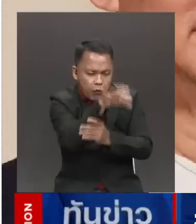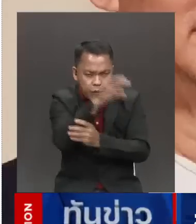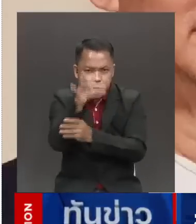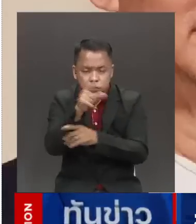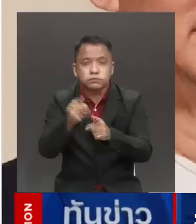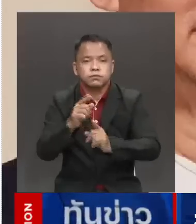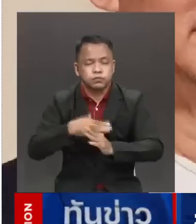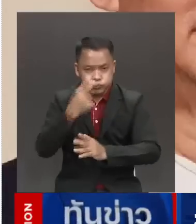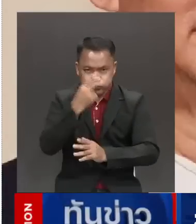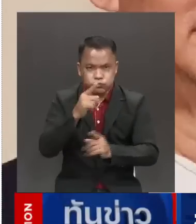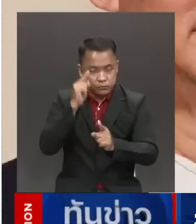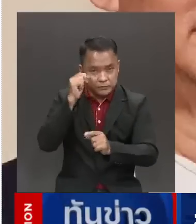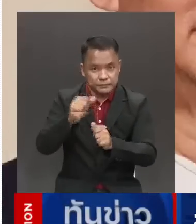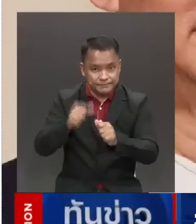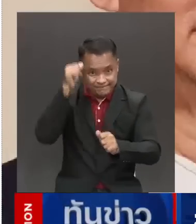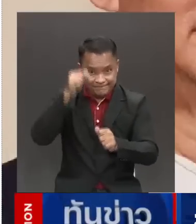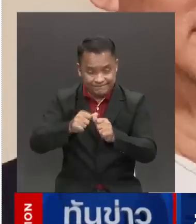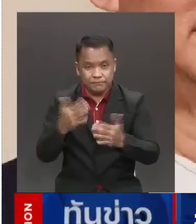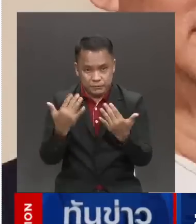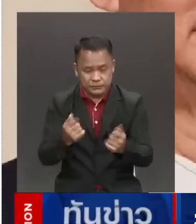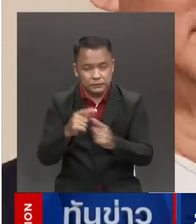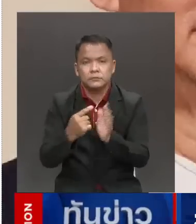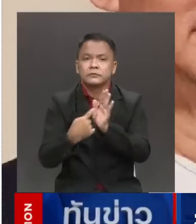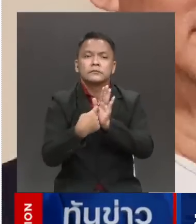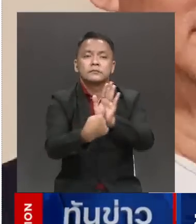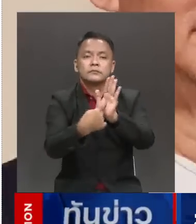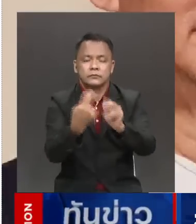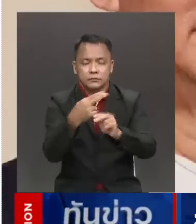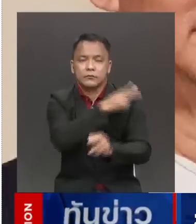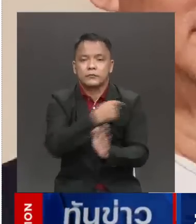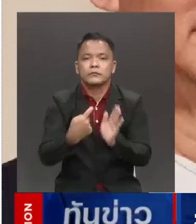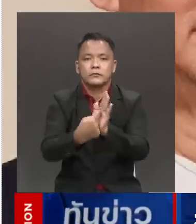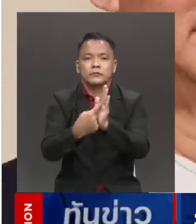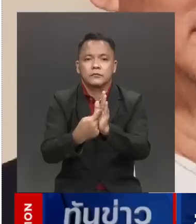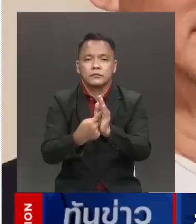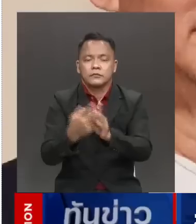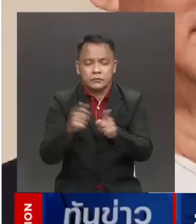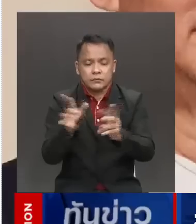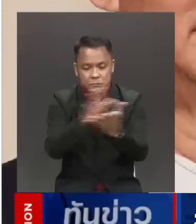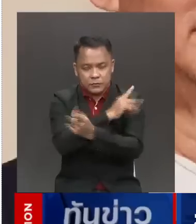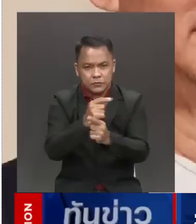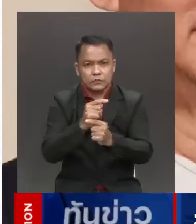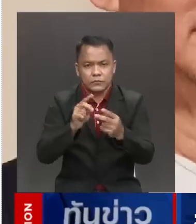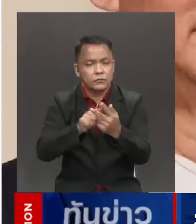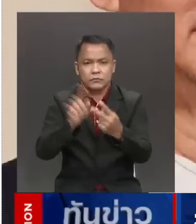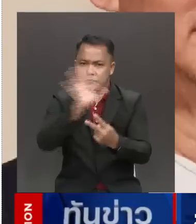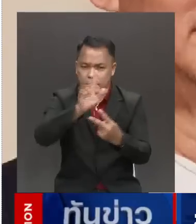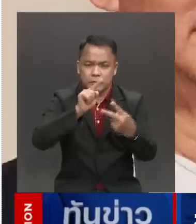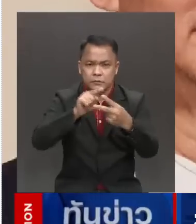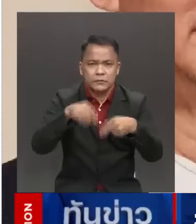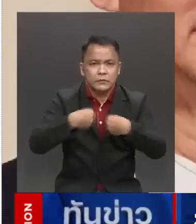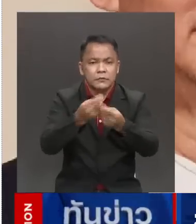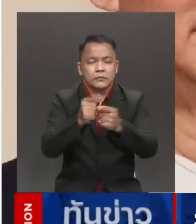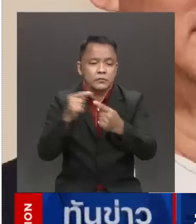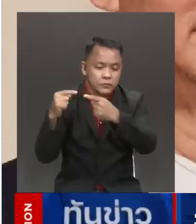ย่างที่เราสัมผัสได้ในเวลานี้ก็เลยเสนอนะคะคุณหมอเสนอบอกว่าในสื่อสังคมเราต้องช่วยกันสองไม่คือไม่ผลิตและ